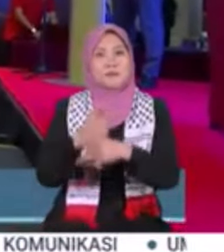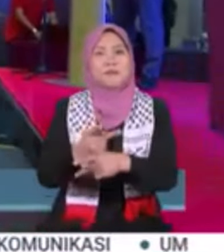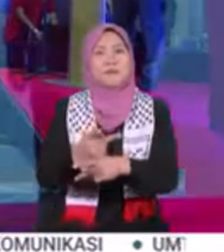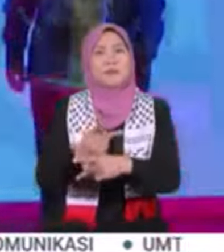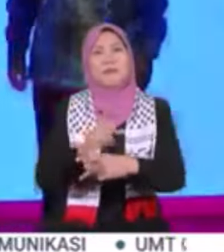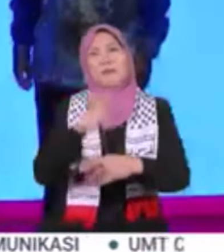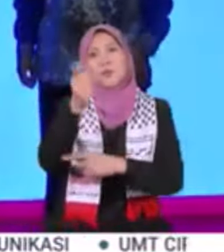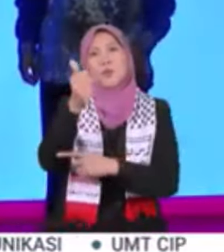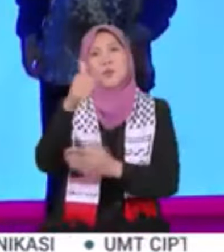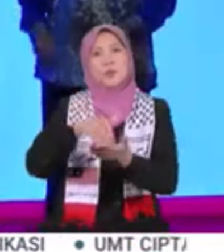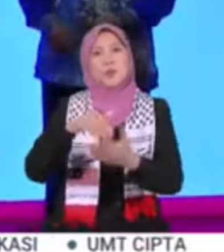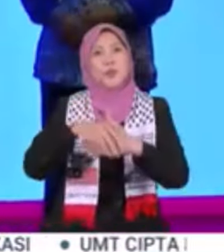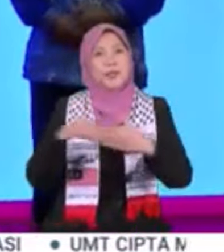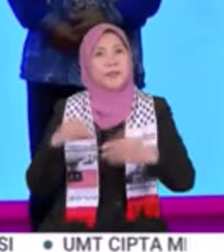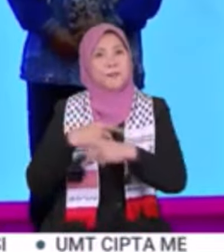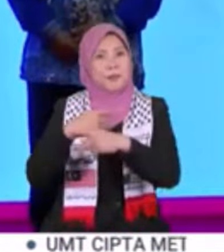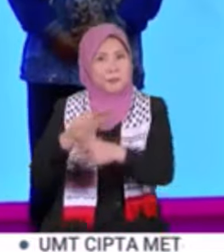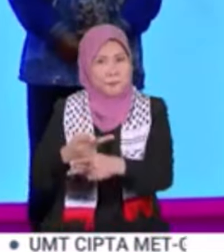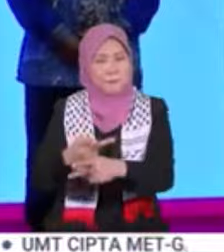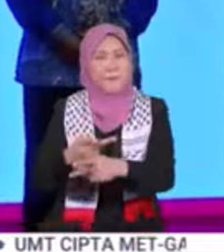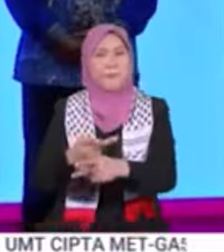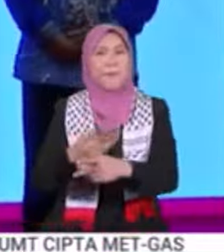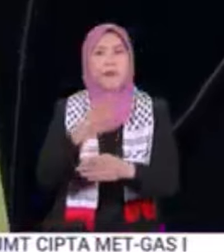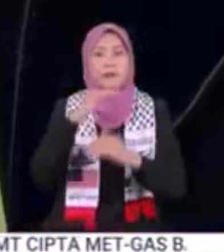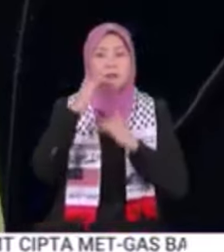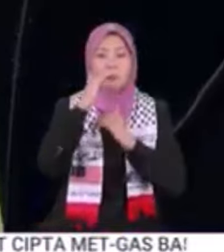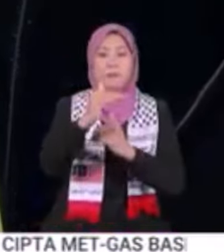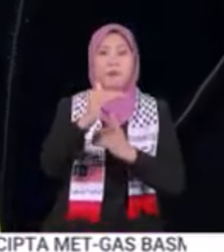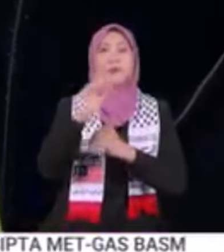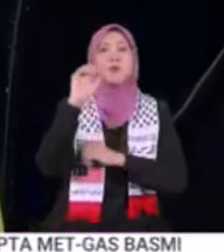minimum r000 dengan